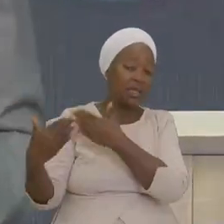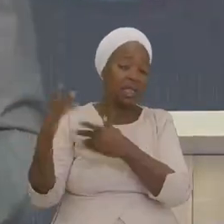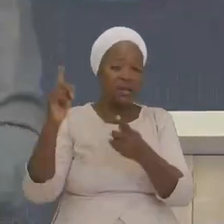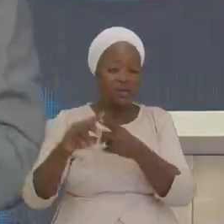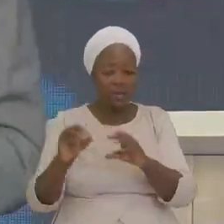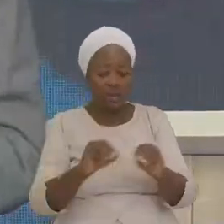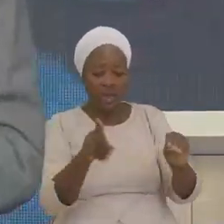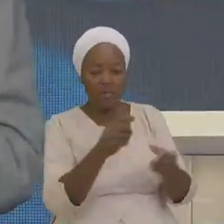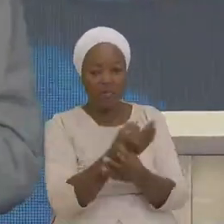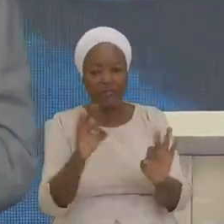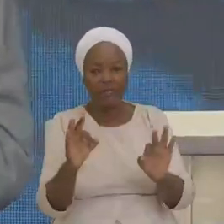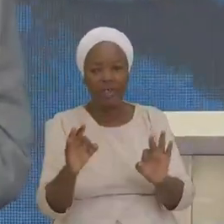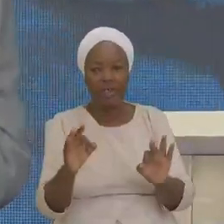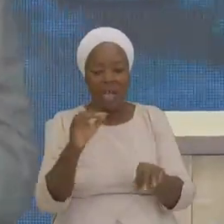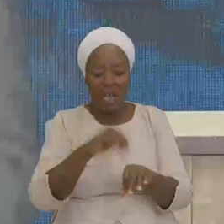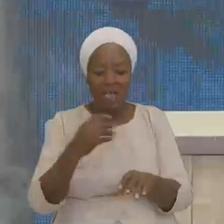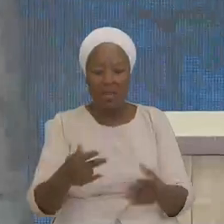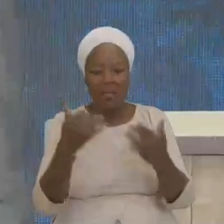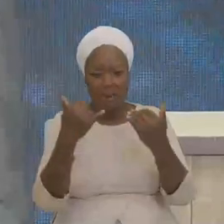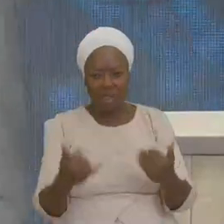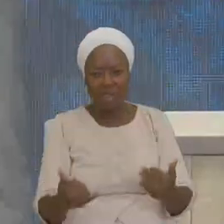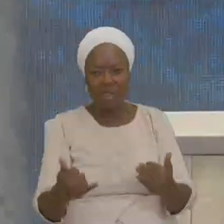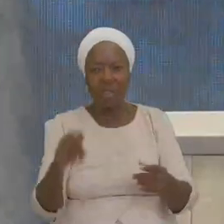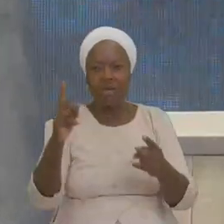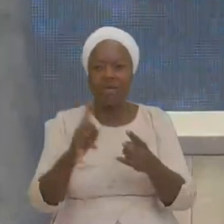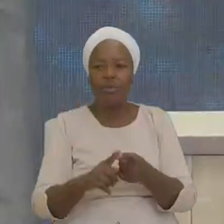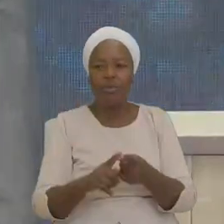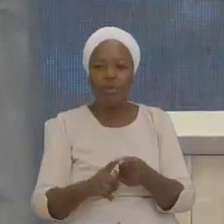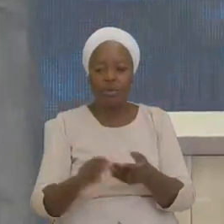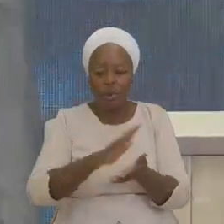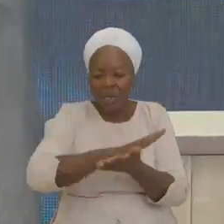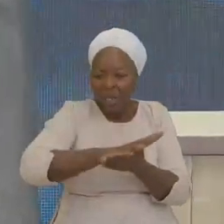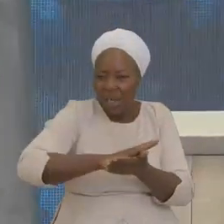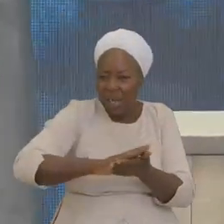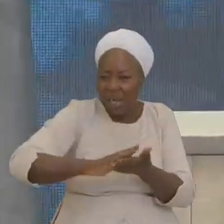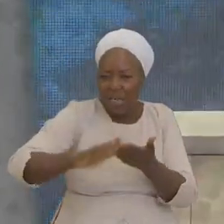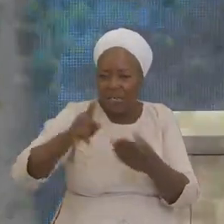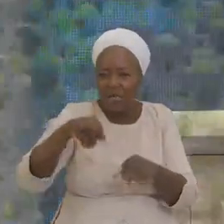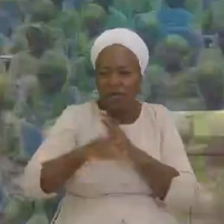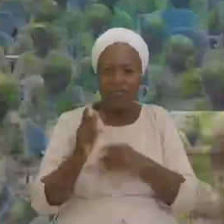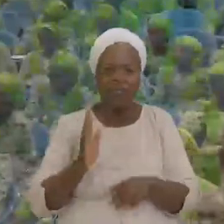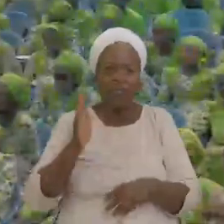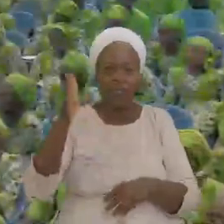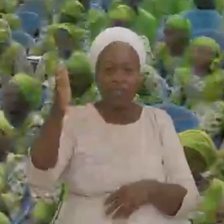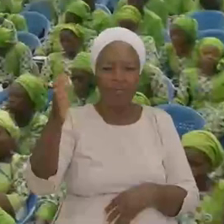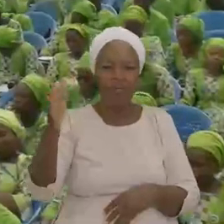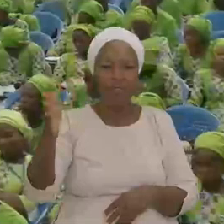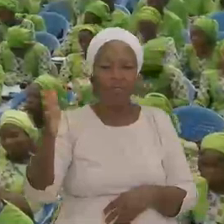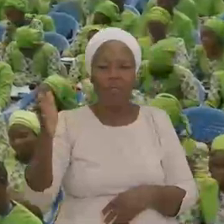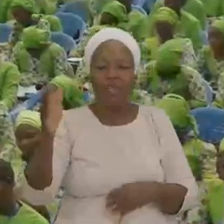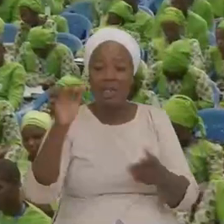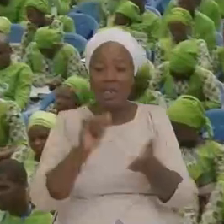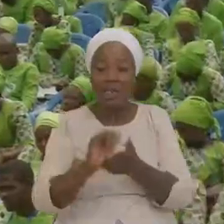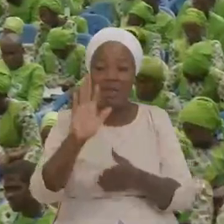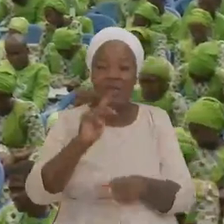pour pardonner le passé, pour t'affranchir dans le présent, pour te fortifier